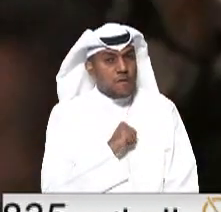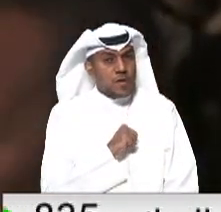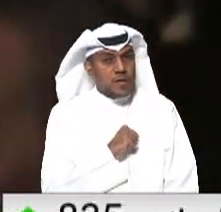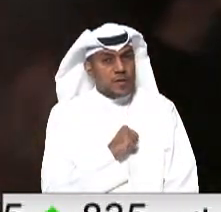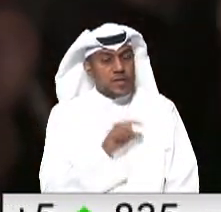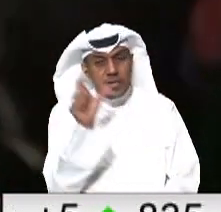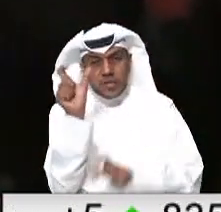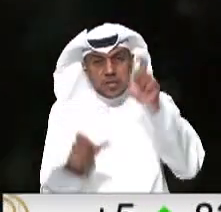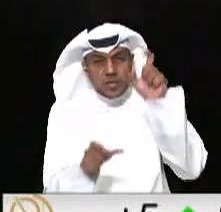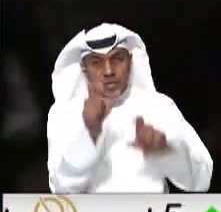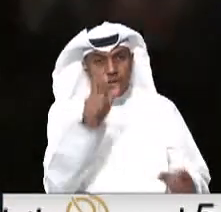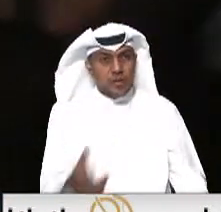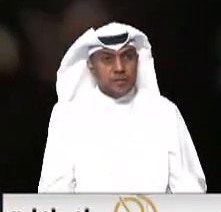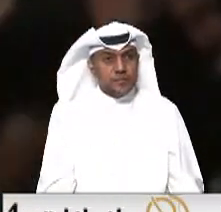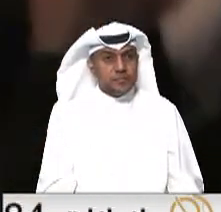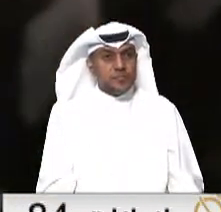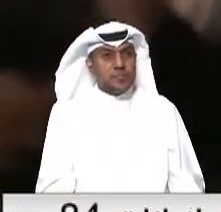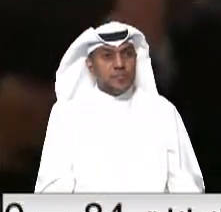الفلسطيني.